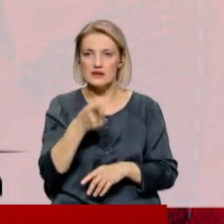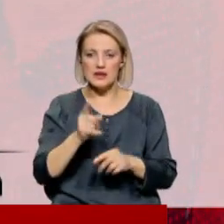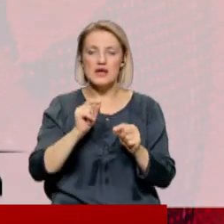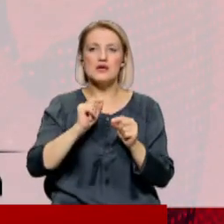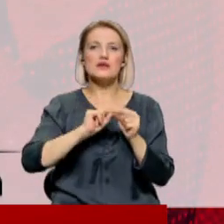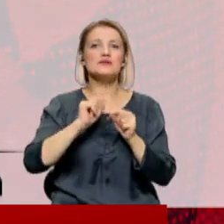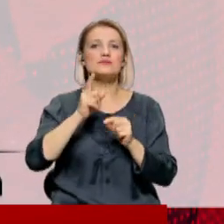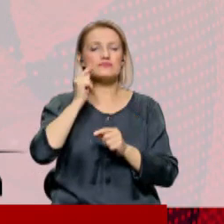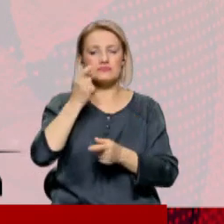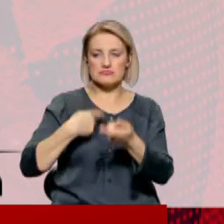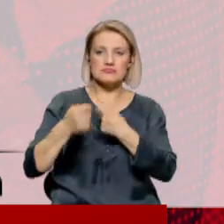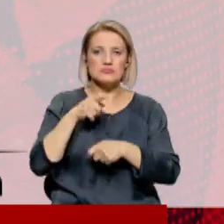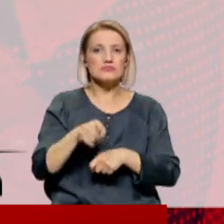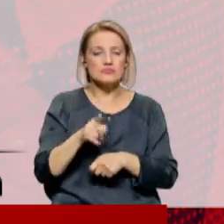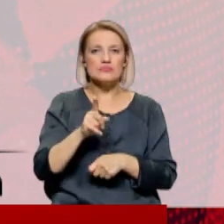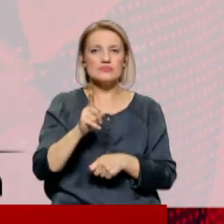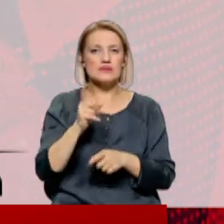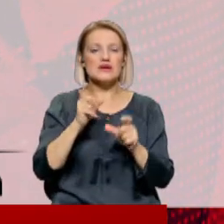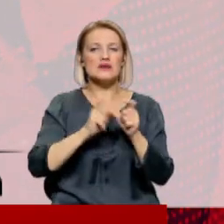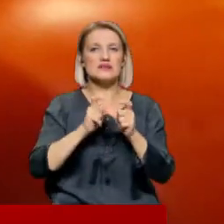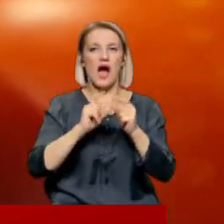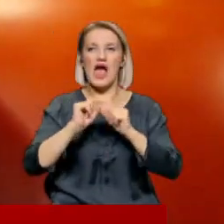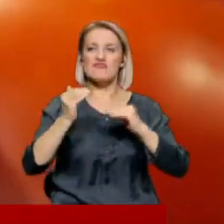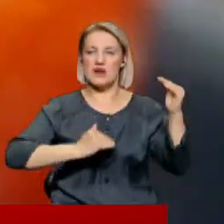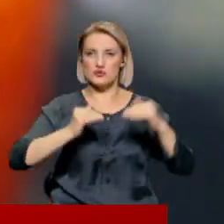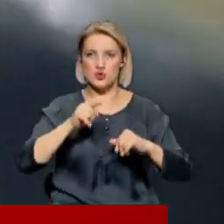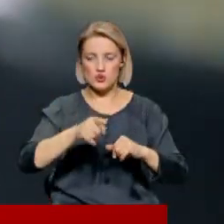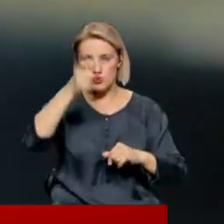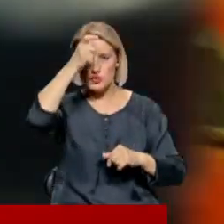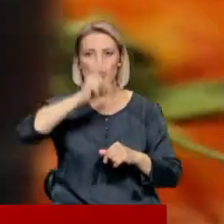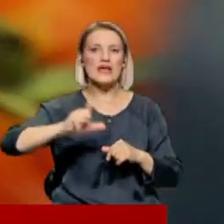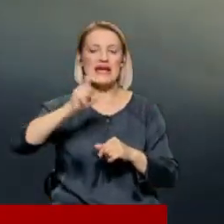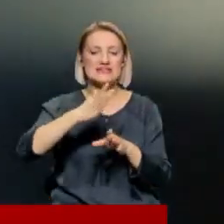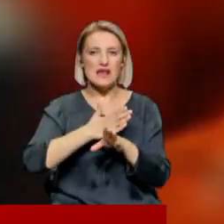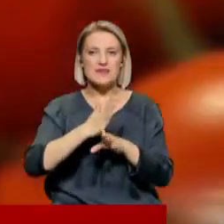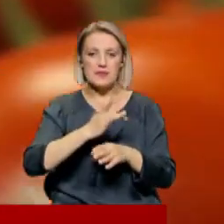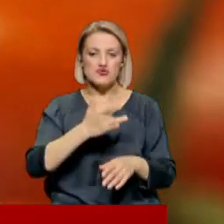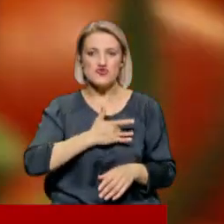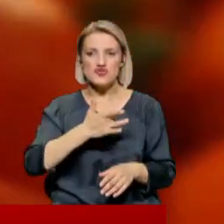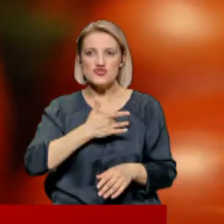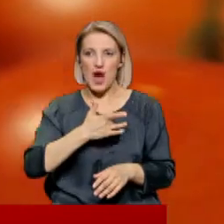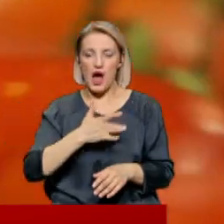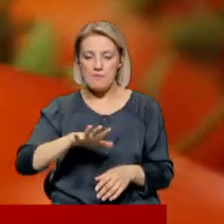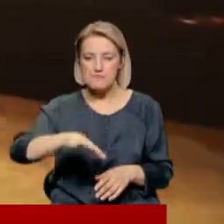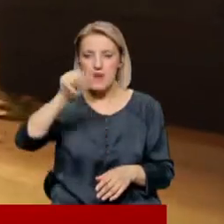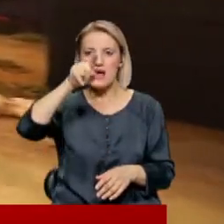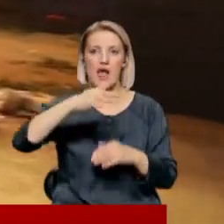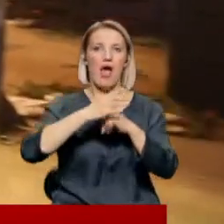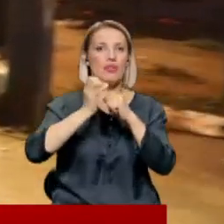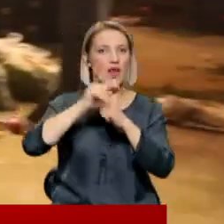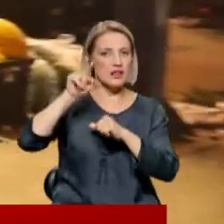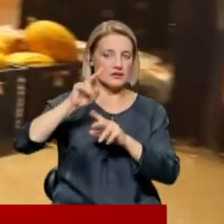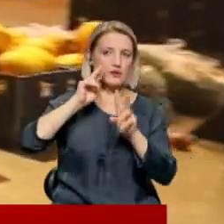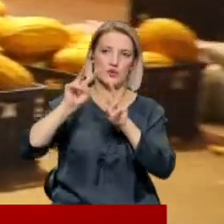tüketiciye %93 olarak yansıyan gıda enflasyonu, Türkiye sebze meyvesinin can damarının attığı yerde Antalya'da